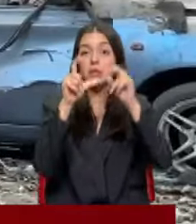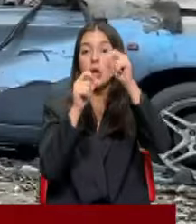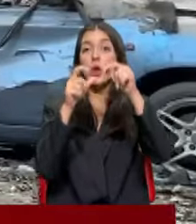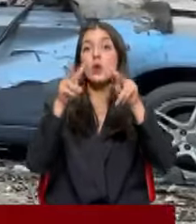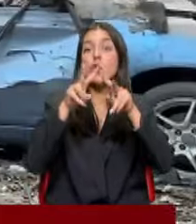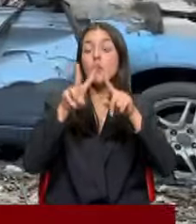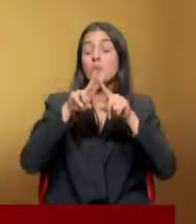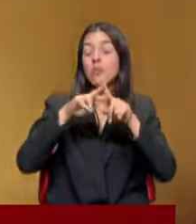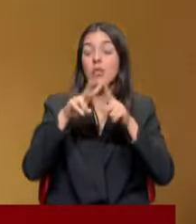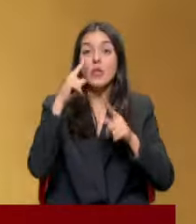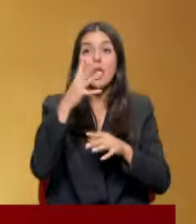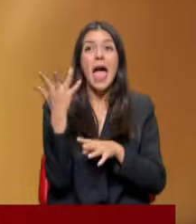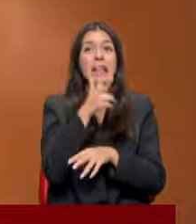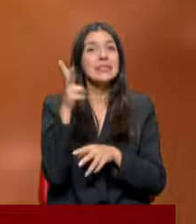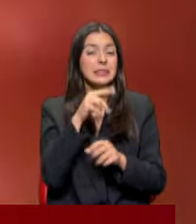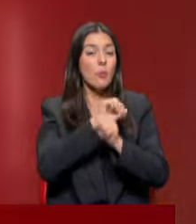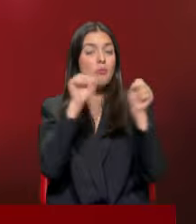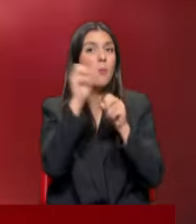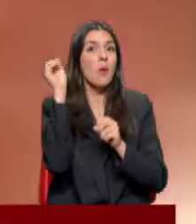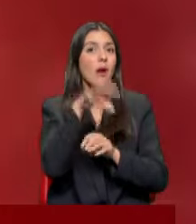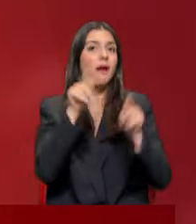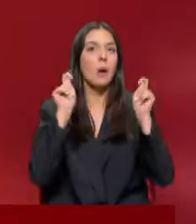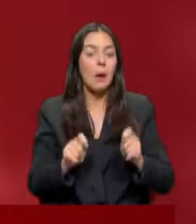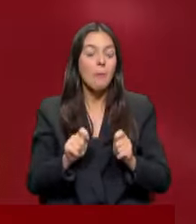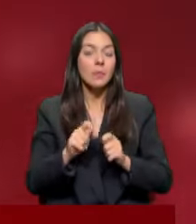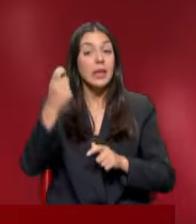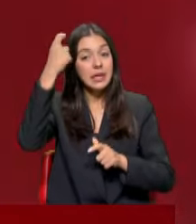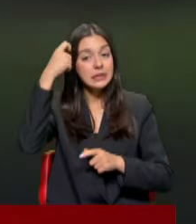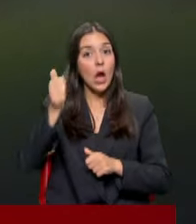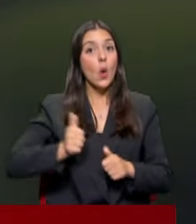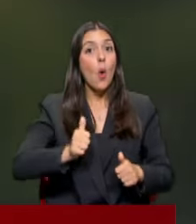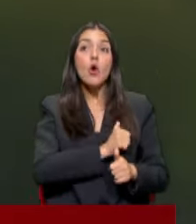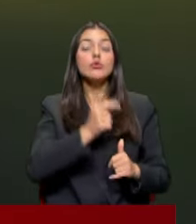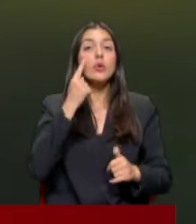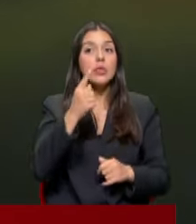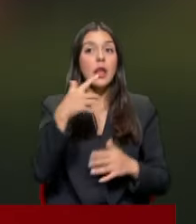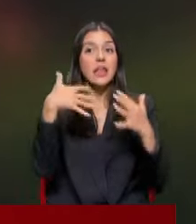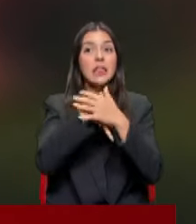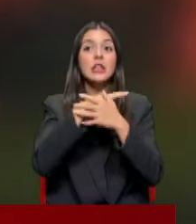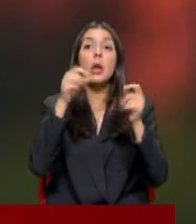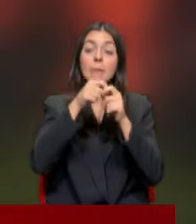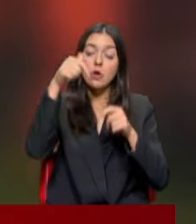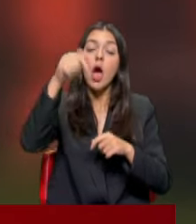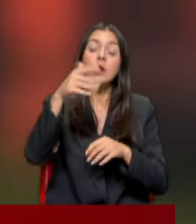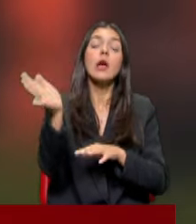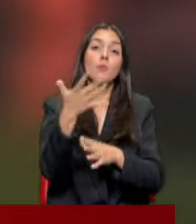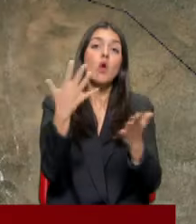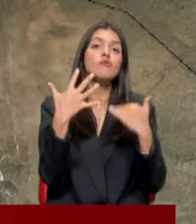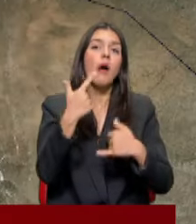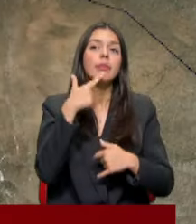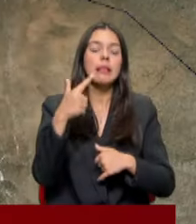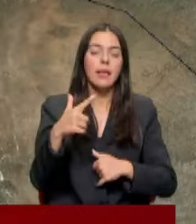en şiddetli bombardımanlardan birini gerçekleştirdi. İsrail ordusu gece halka Beyrut'un güneyini boşaltın çağrısı